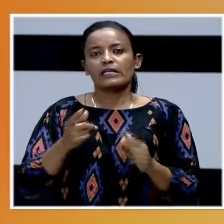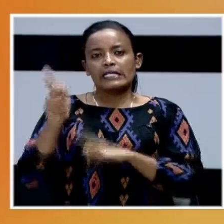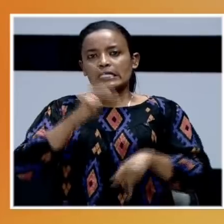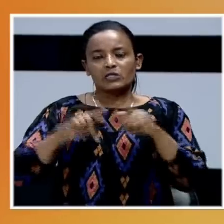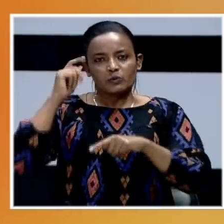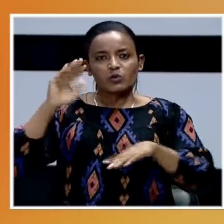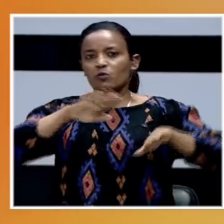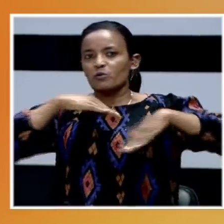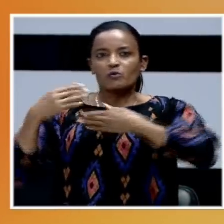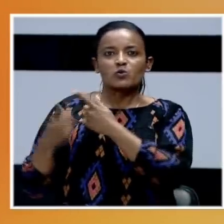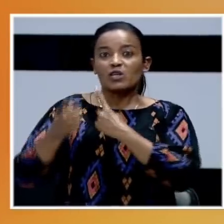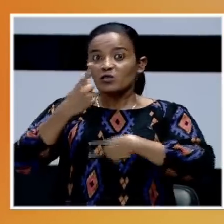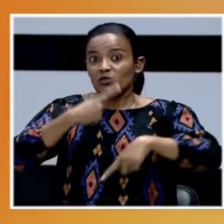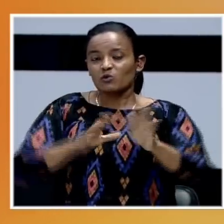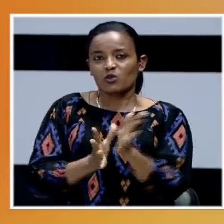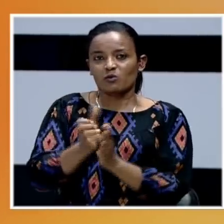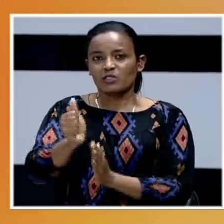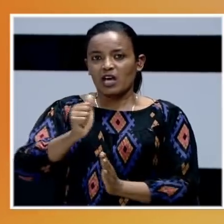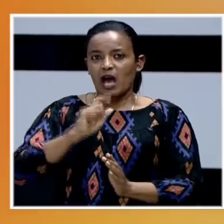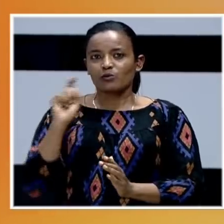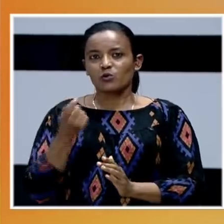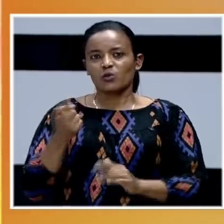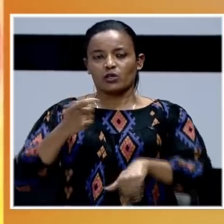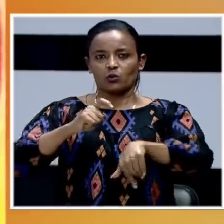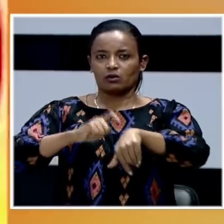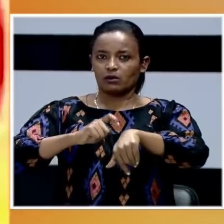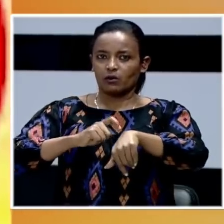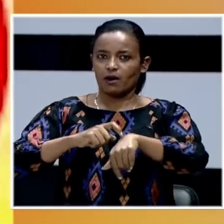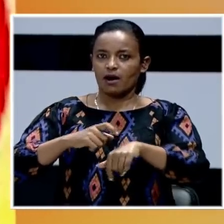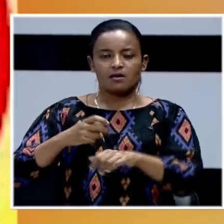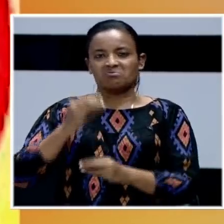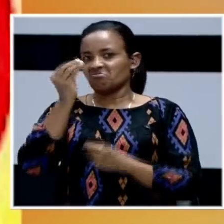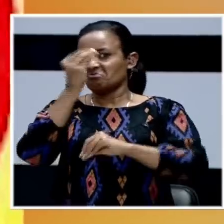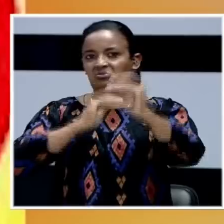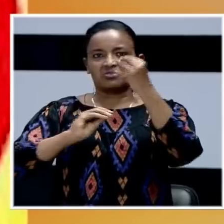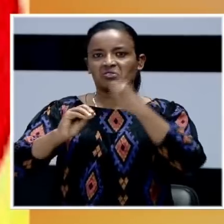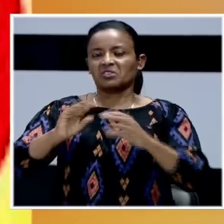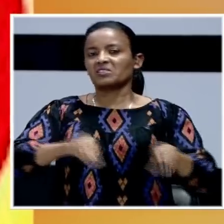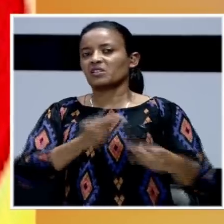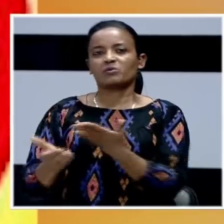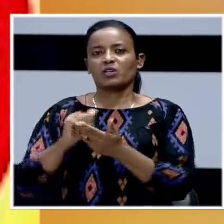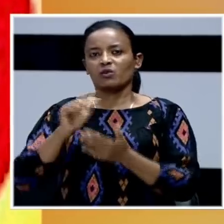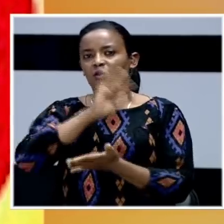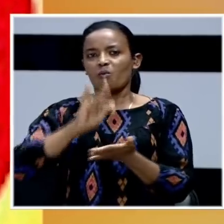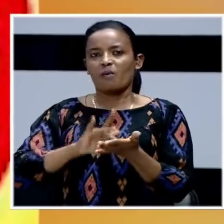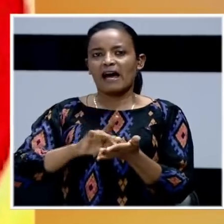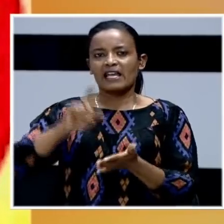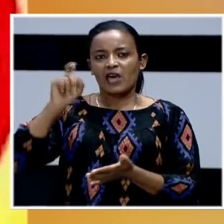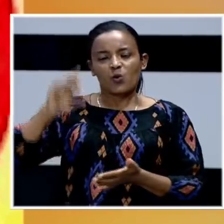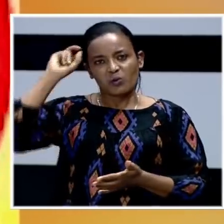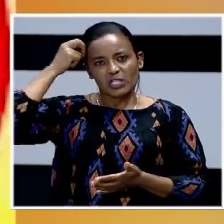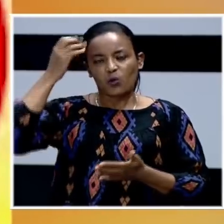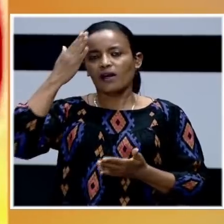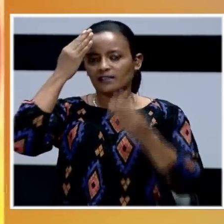ትግራይ በመስዋቱ ዘረጋገጦ መሰል አበ ዘኾነ ይሁን እዋን ንዋጋ አዳጋ ዘርቦ ጉዳይ ከም ዘይሆነ ማእኸላይ ኮሚቴ ህወሓት